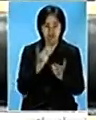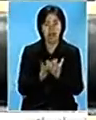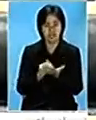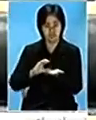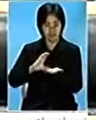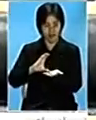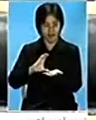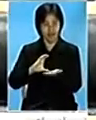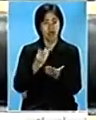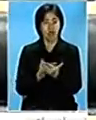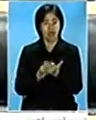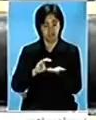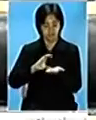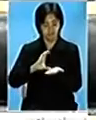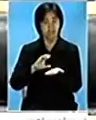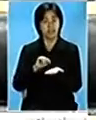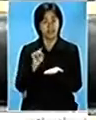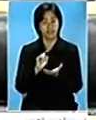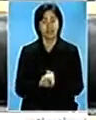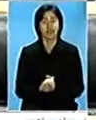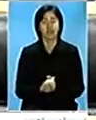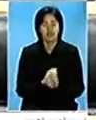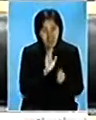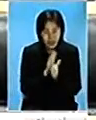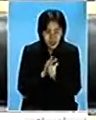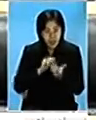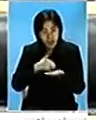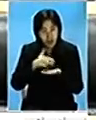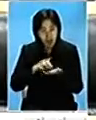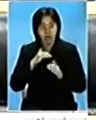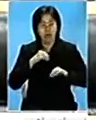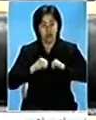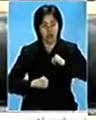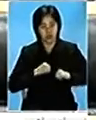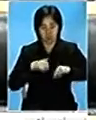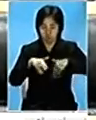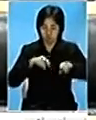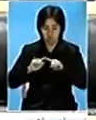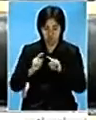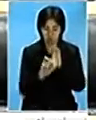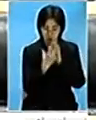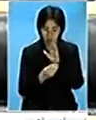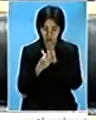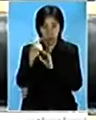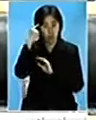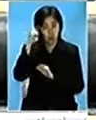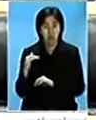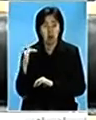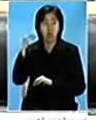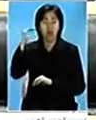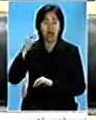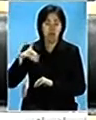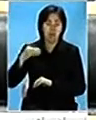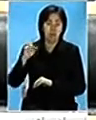ากๆแล้วเนี่ยท่านจะต้องไปให้ความรู้กับเยาวชนให้มากเพราะว่าคนแก่เนี่ยเดี๋ยวก็ตายไ